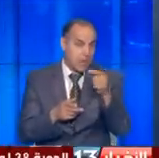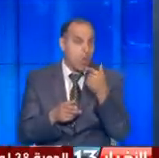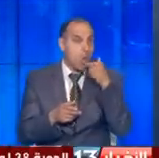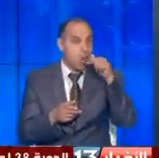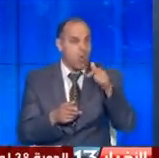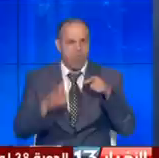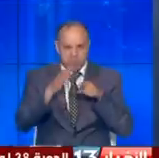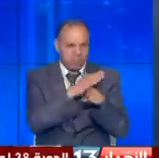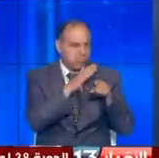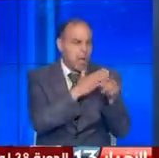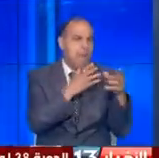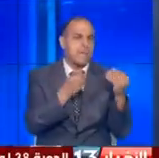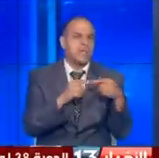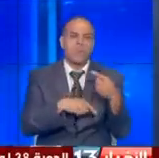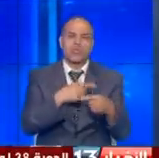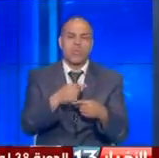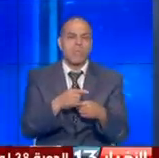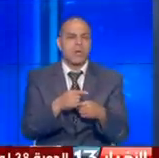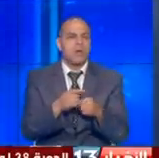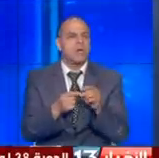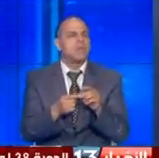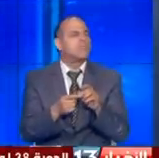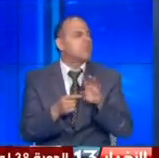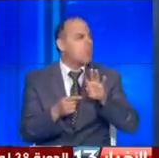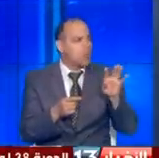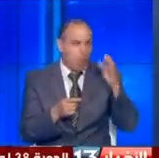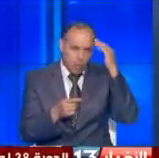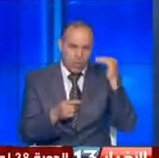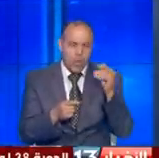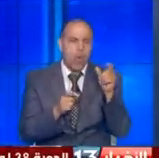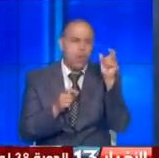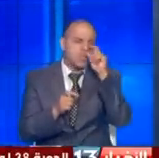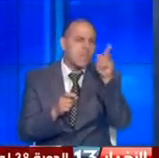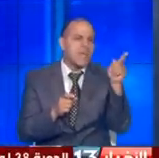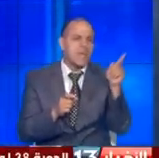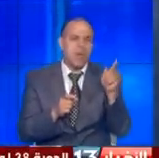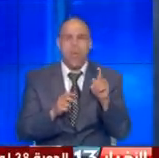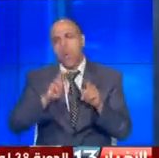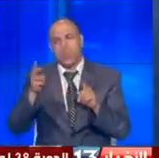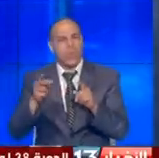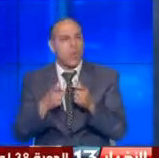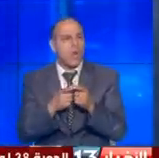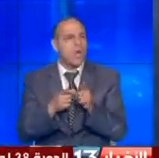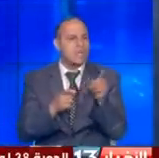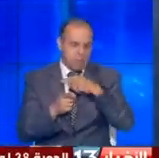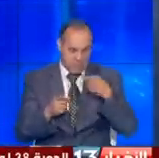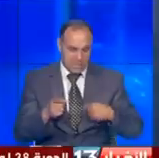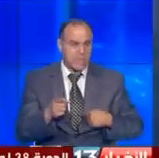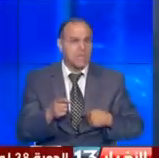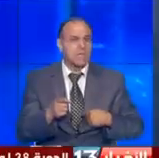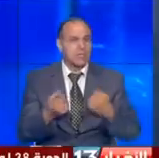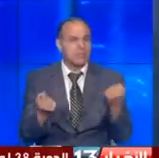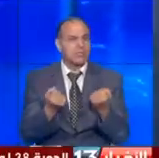هناك انتهاكات كبيرة مستمرة في كوريا الشمالية وضد المسلمين الروهينجا في ميانمار، كما اتهم الصين بمنع